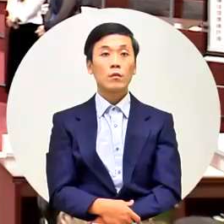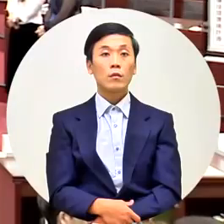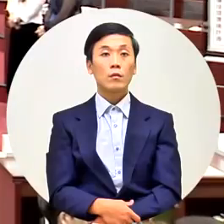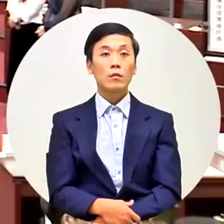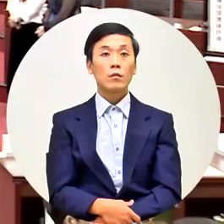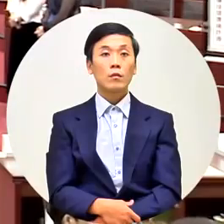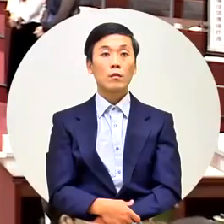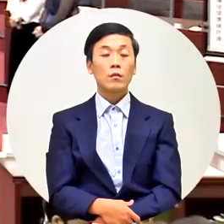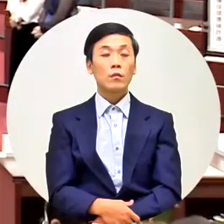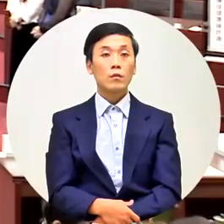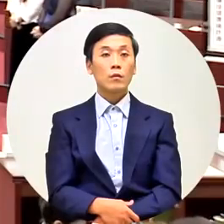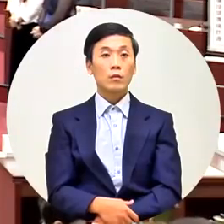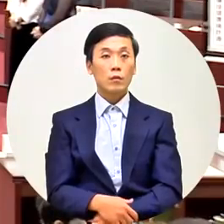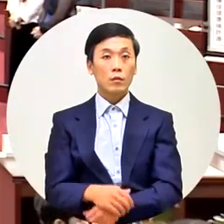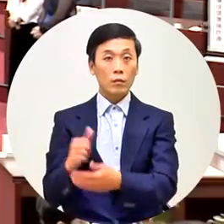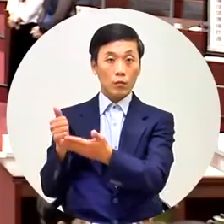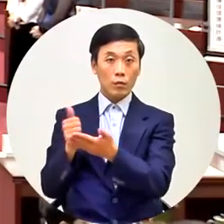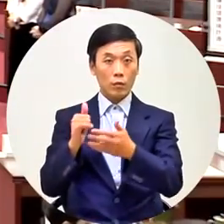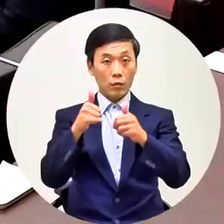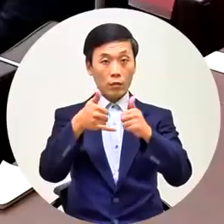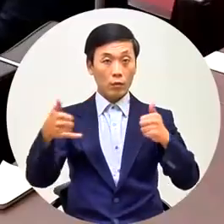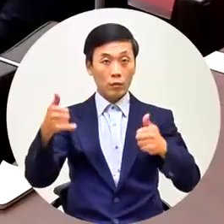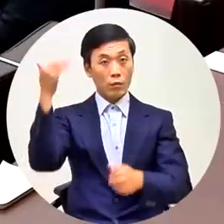请郑安利议员领取选票。